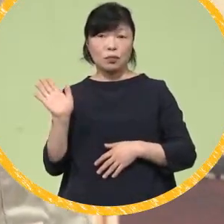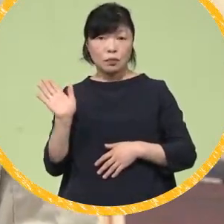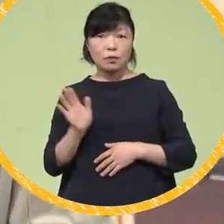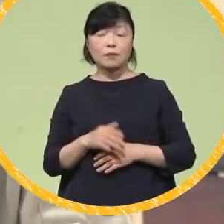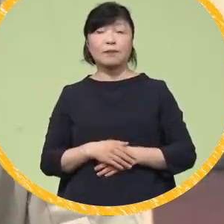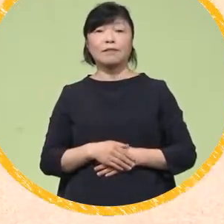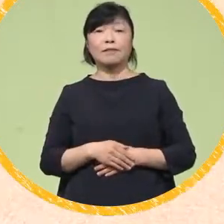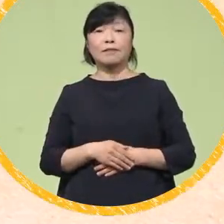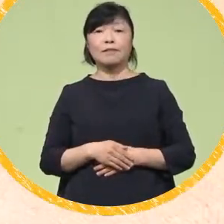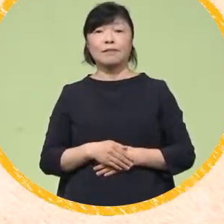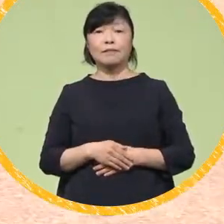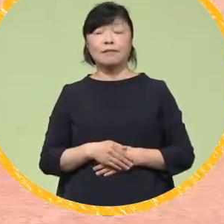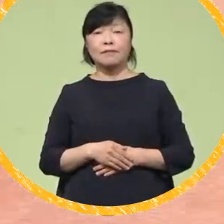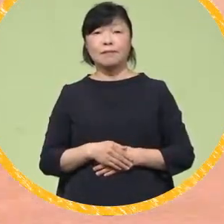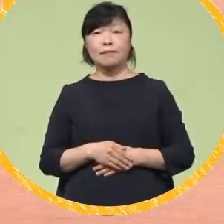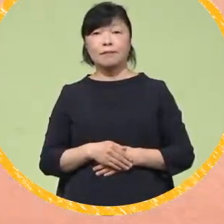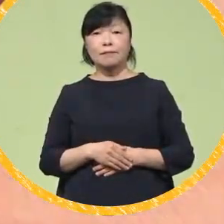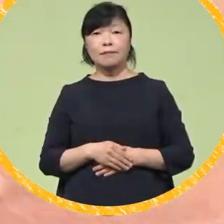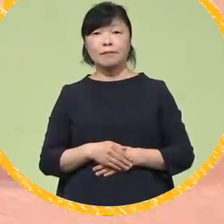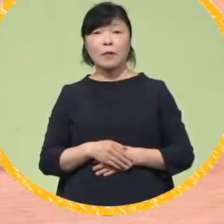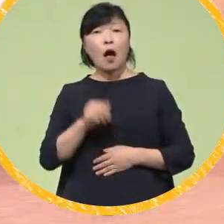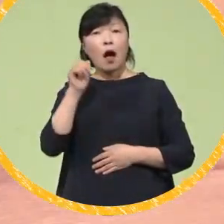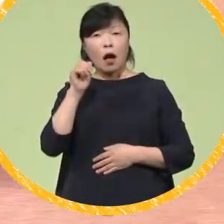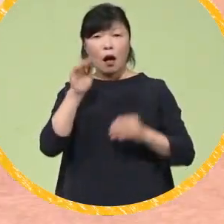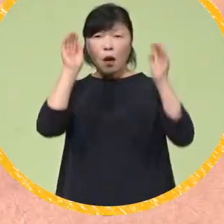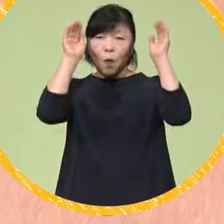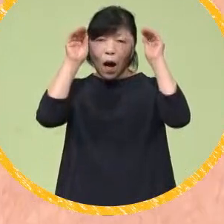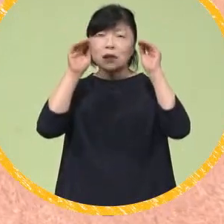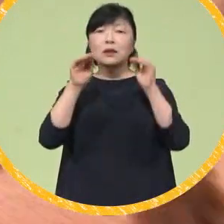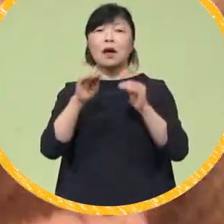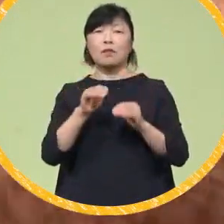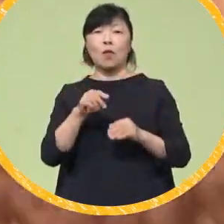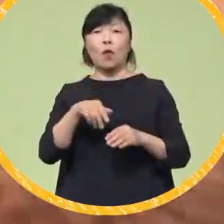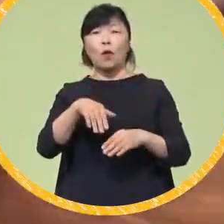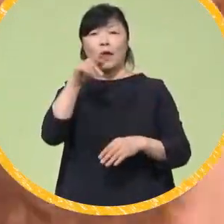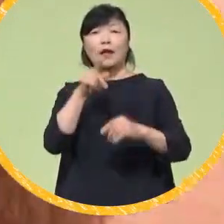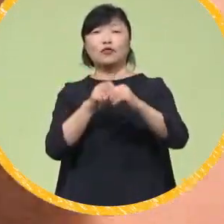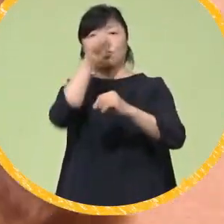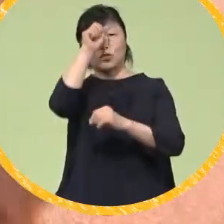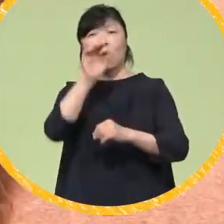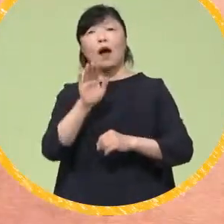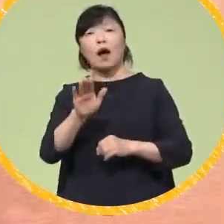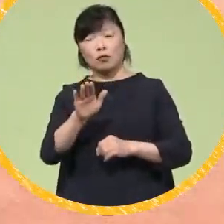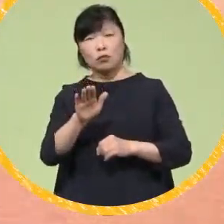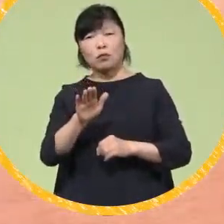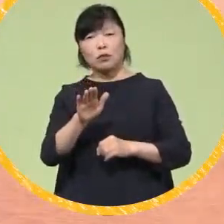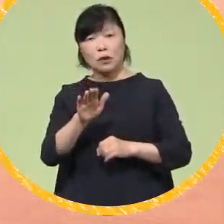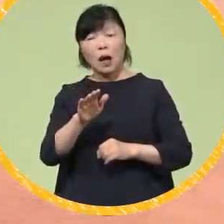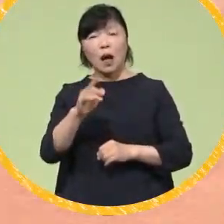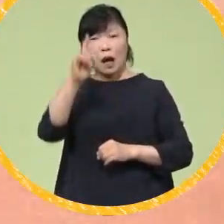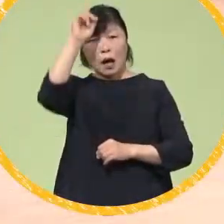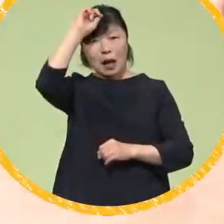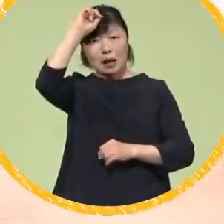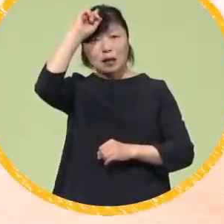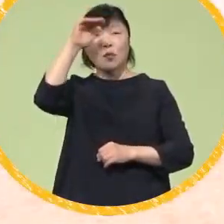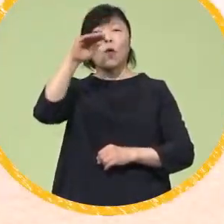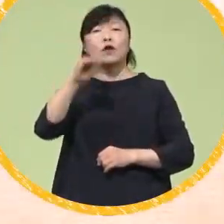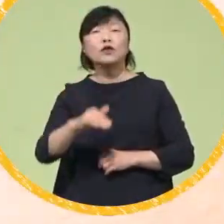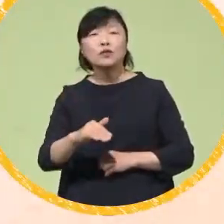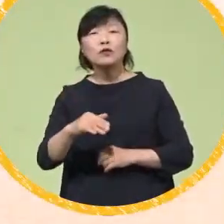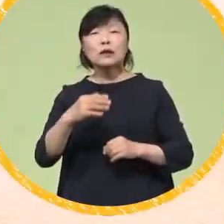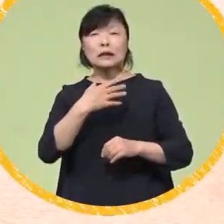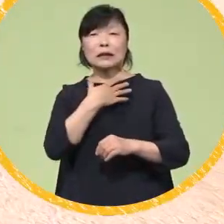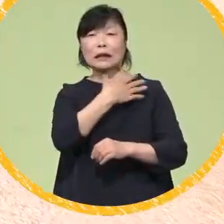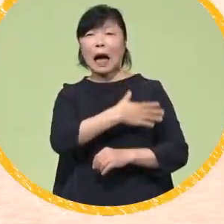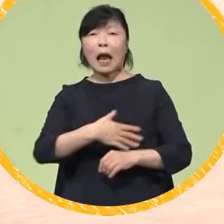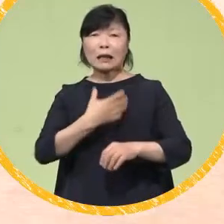あります。 そうなんですよ。ワンちゃんなっちゃうみたいですね、 まあ、言われてみれば確かにね、うん、低いところにいるし毛にも覆われてるし、うん、で